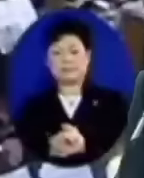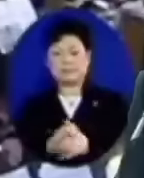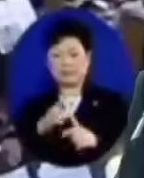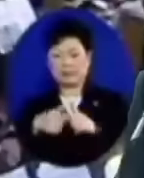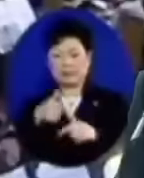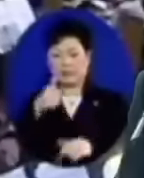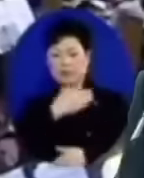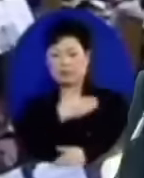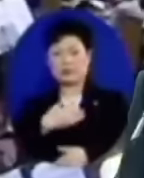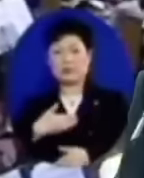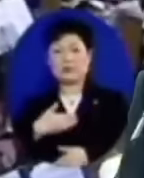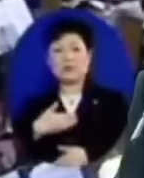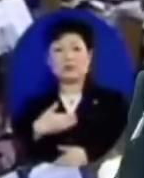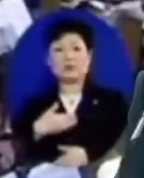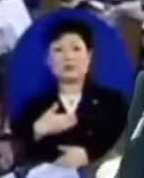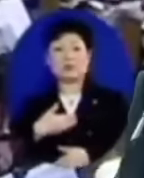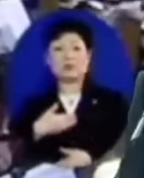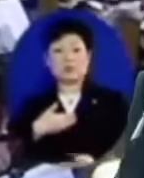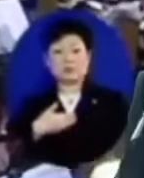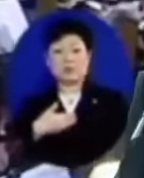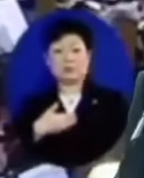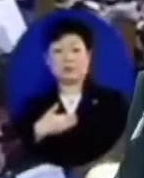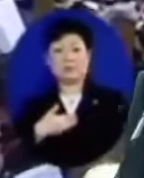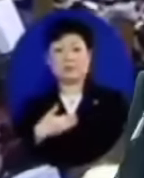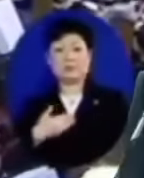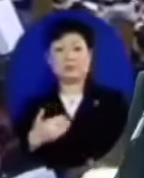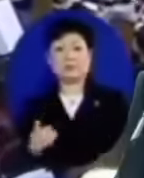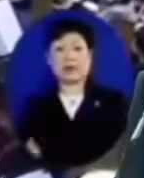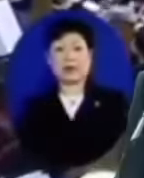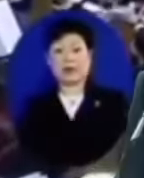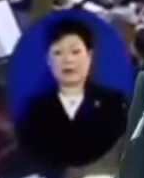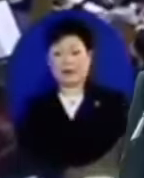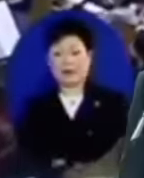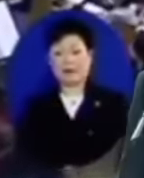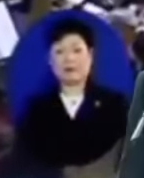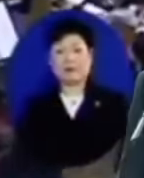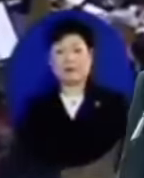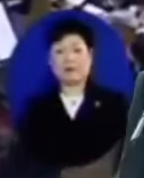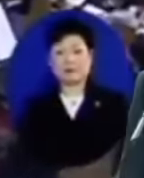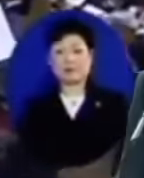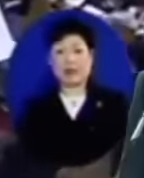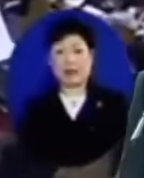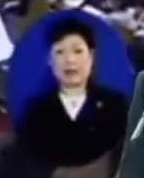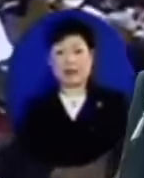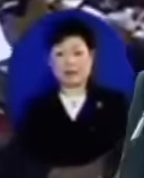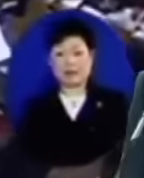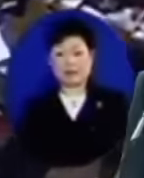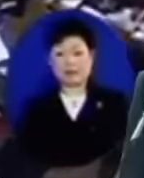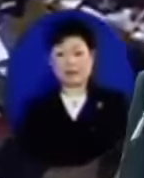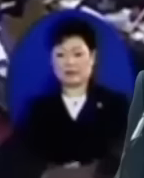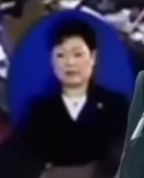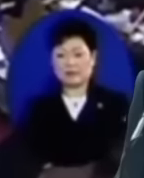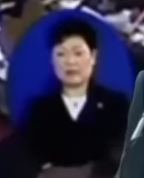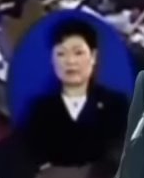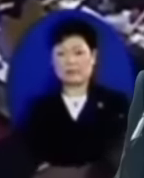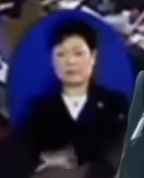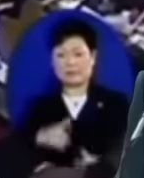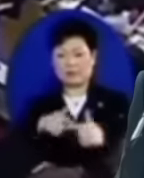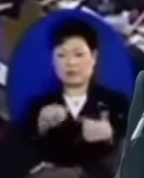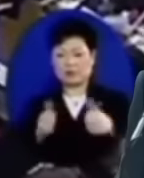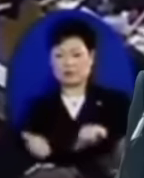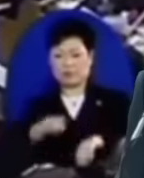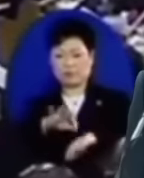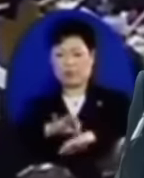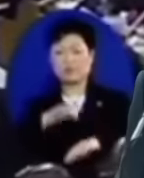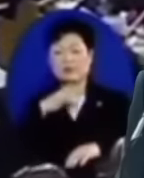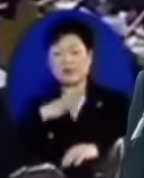예수의 제자들이 그의 시체를 훔쳐갈 수 있었다고 가정해 보십시다. 그들의 중에 남아있는 것은 축 늘어져 죽은 예수의 시체밖에